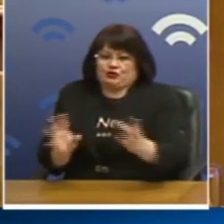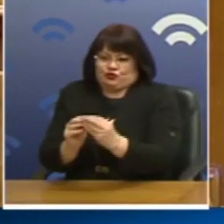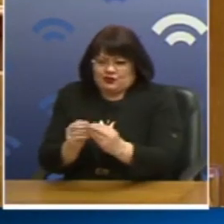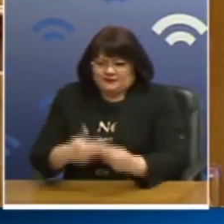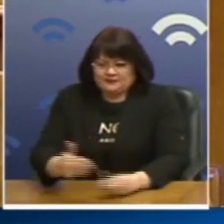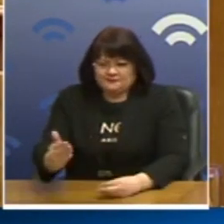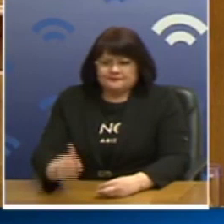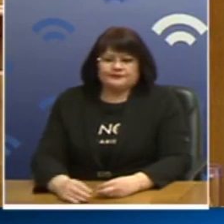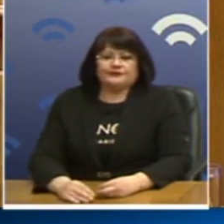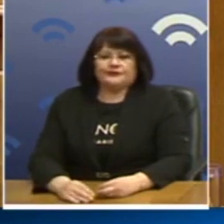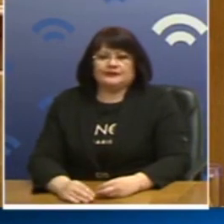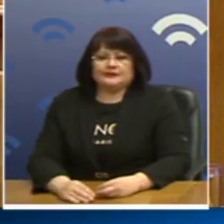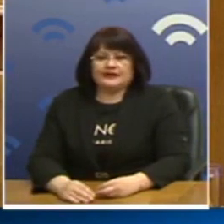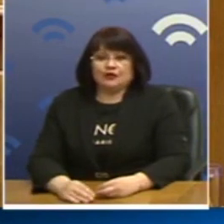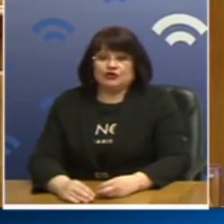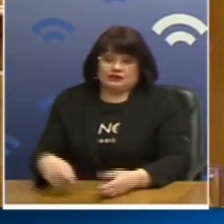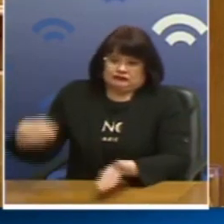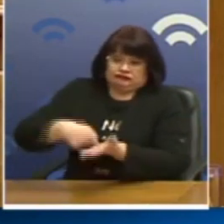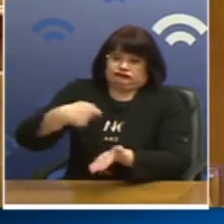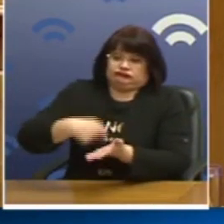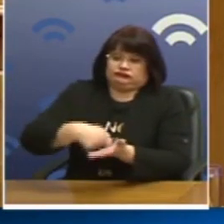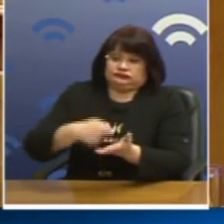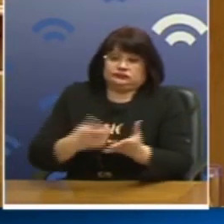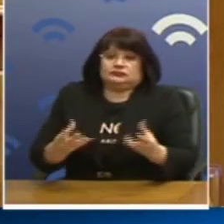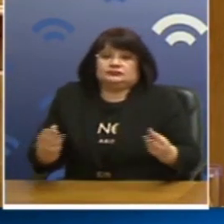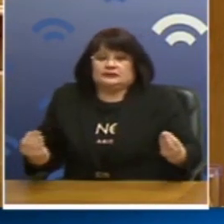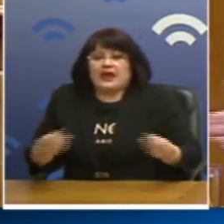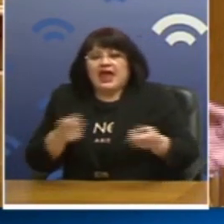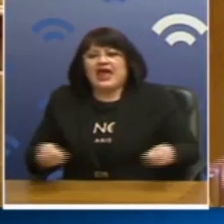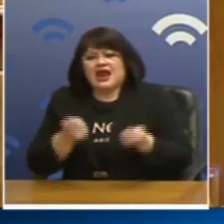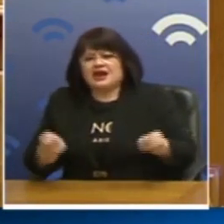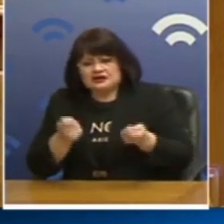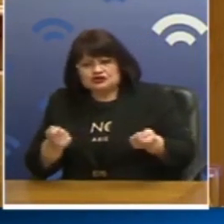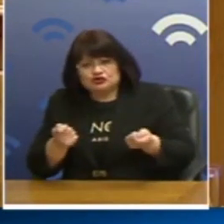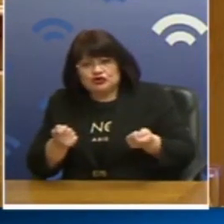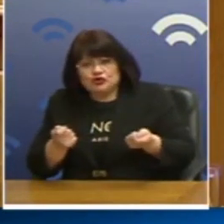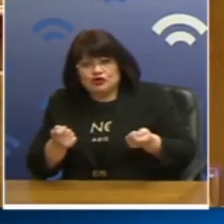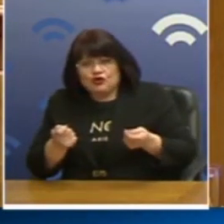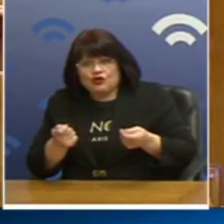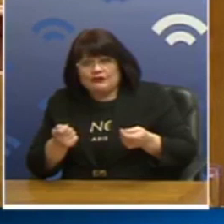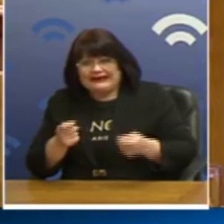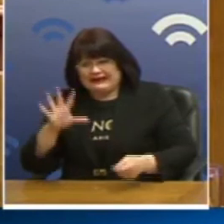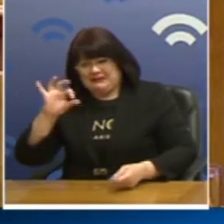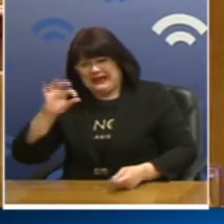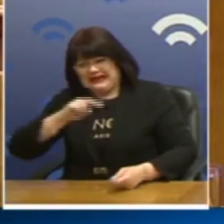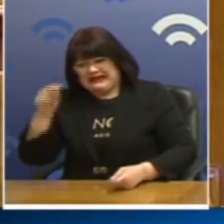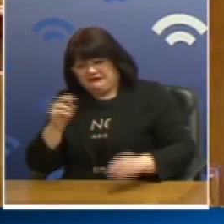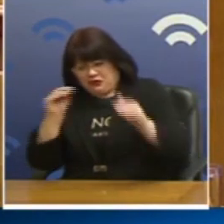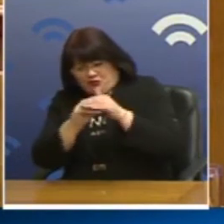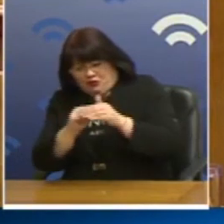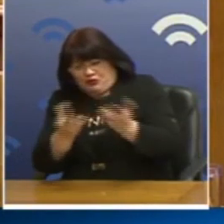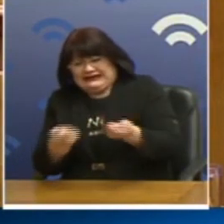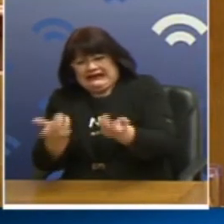μην πέσουν πολλά μαζεμένα, ίσως και δεν ξέρουν οι εργαζόμενοι τι να τα κάνουν, πού να τα επενδύσουν. Και ο άλλος, δηλαδή ο